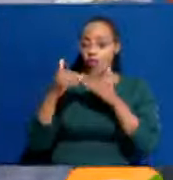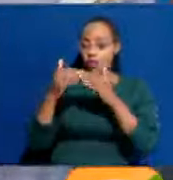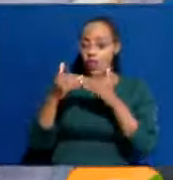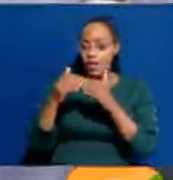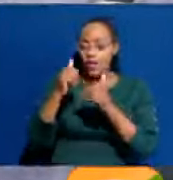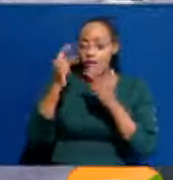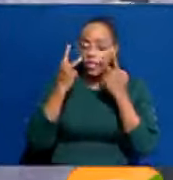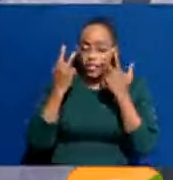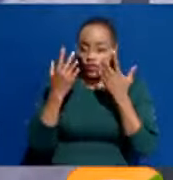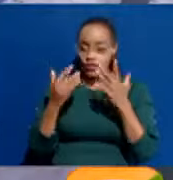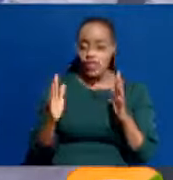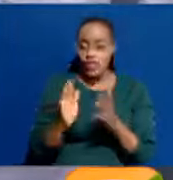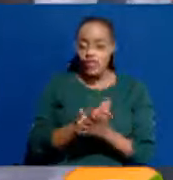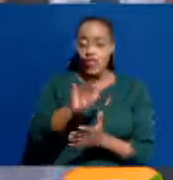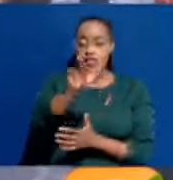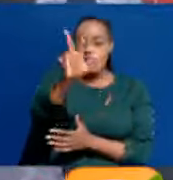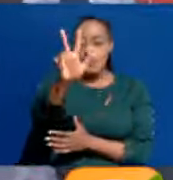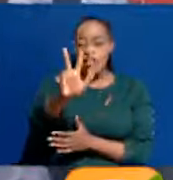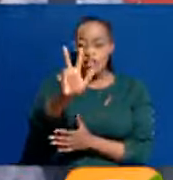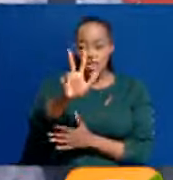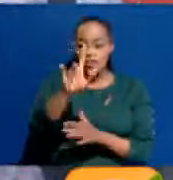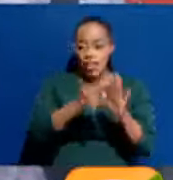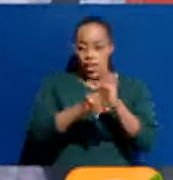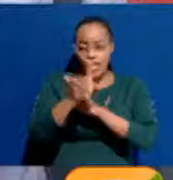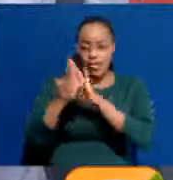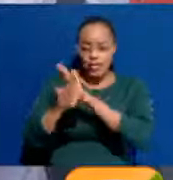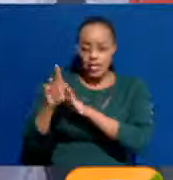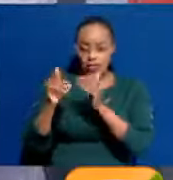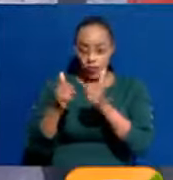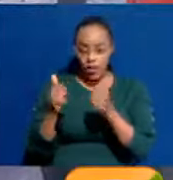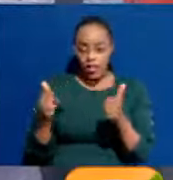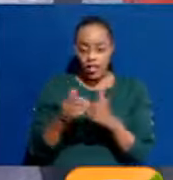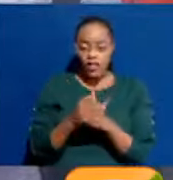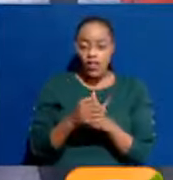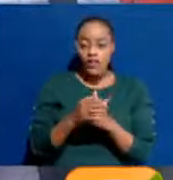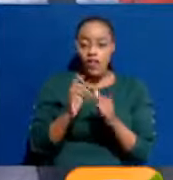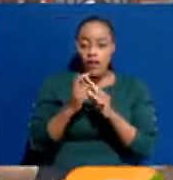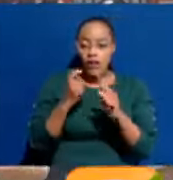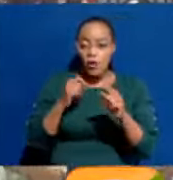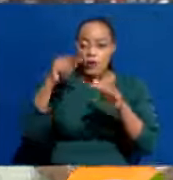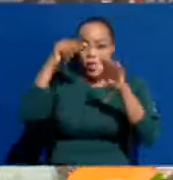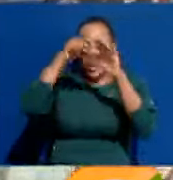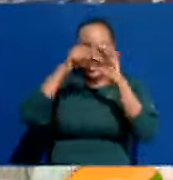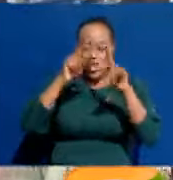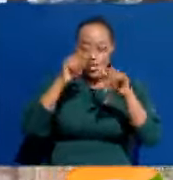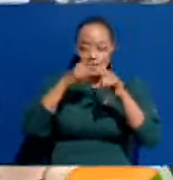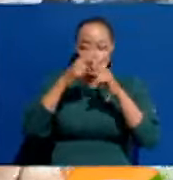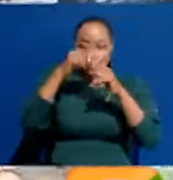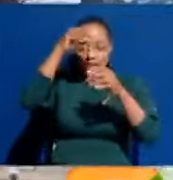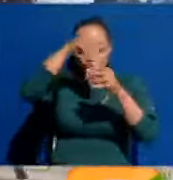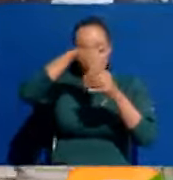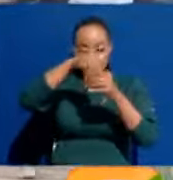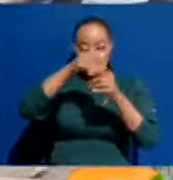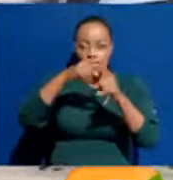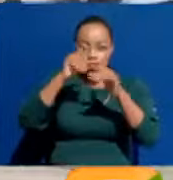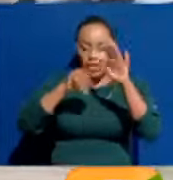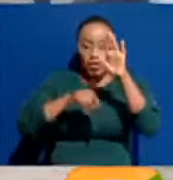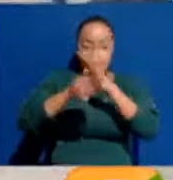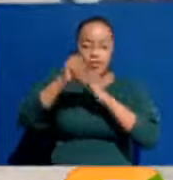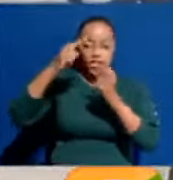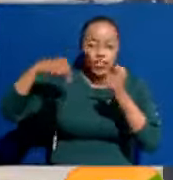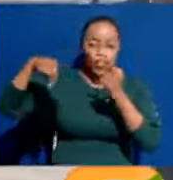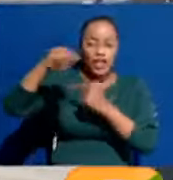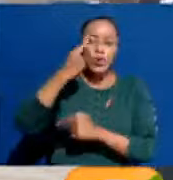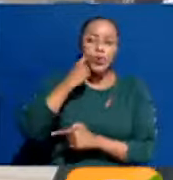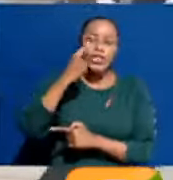we can see three entrances there, right? But from the inside, when you enter, when you turn around, you can